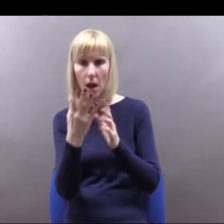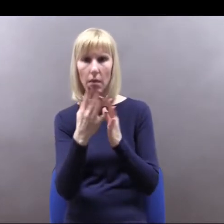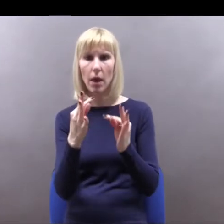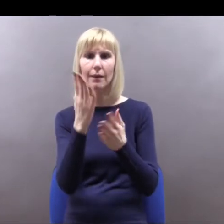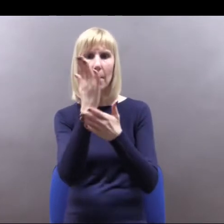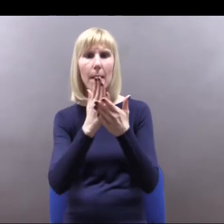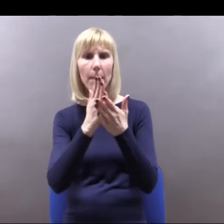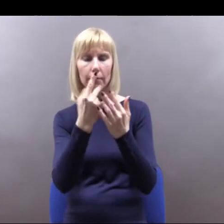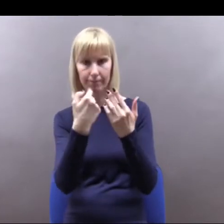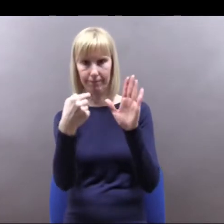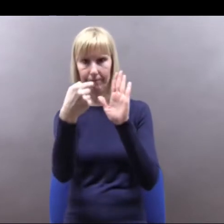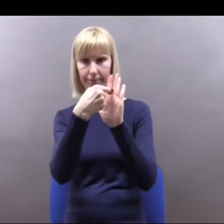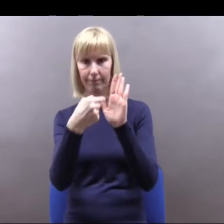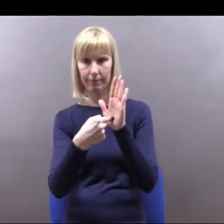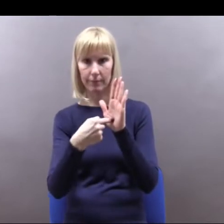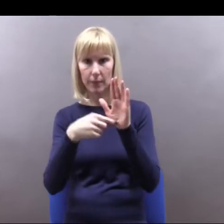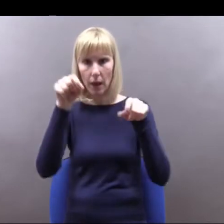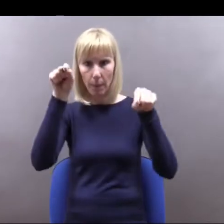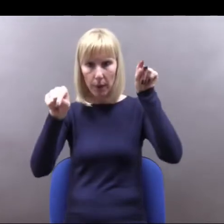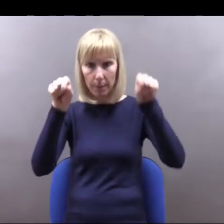zobaczyć, tutaj pokażemy teraz mapę.